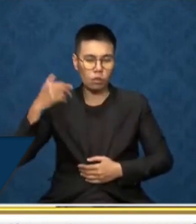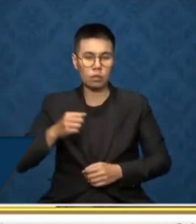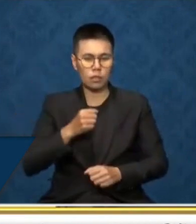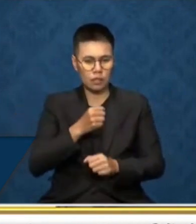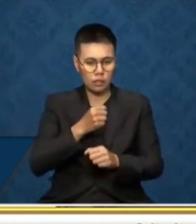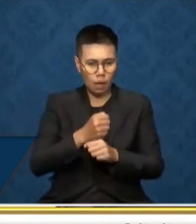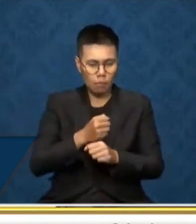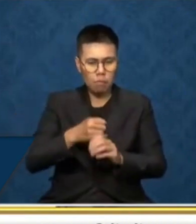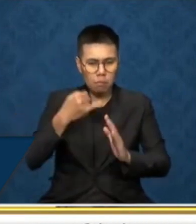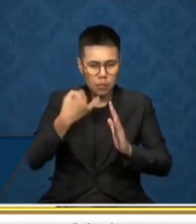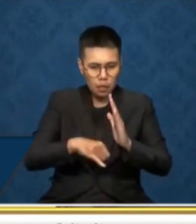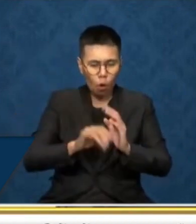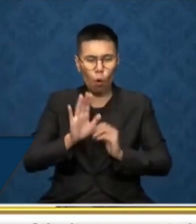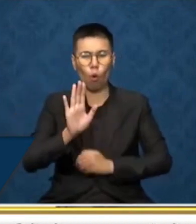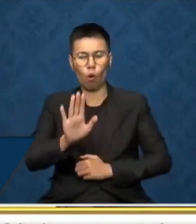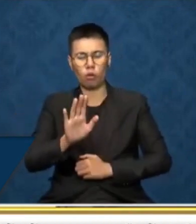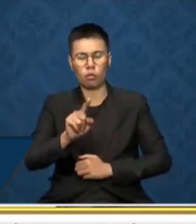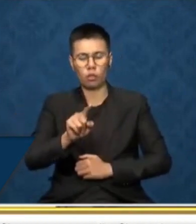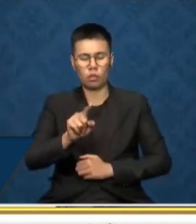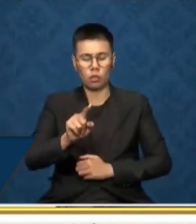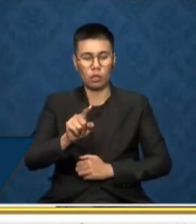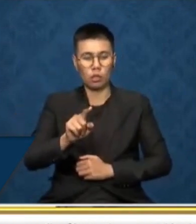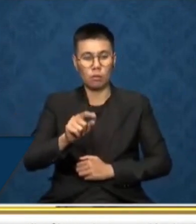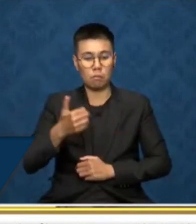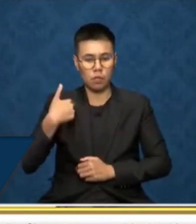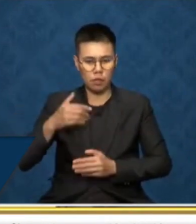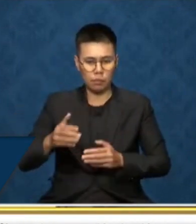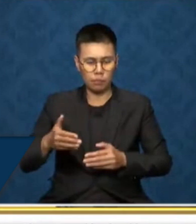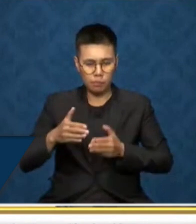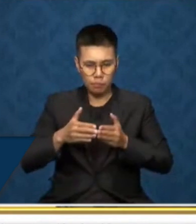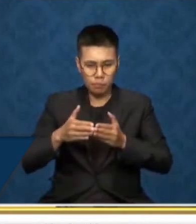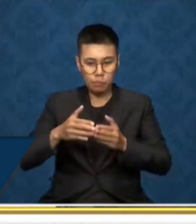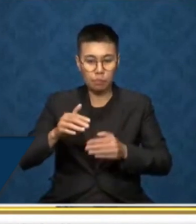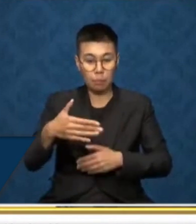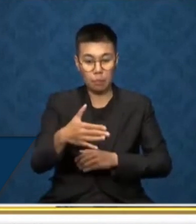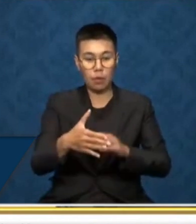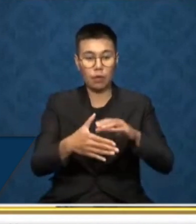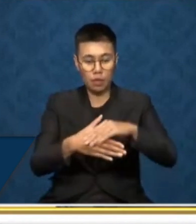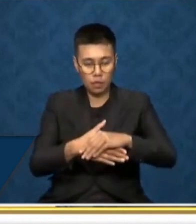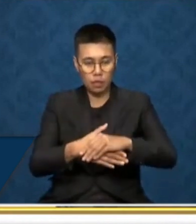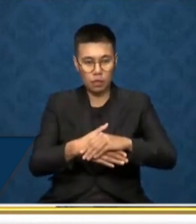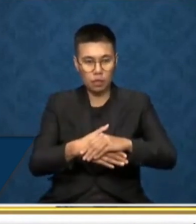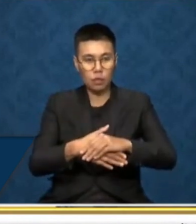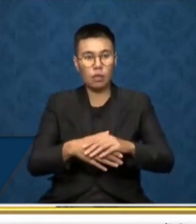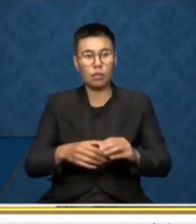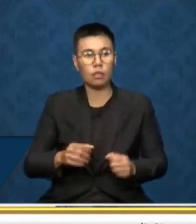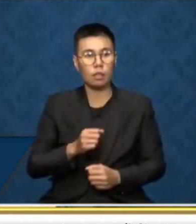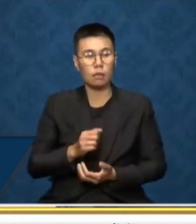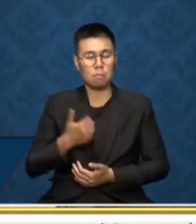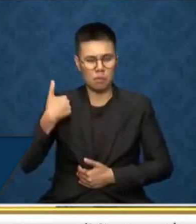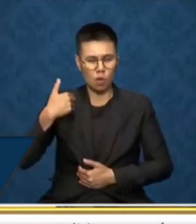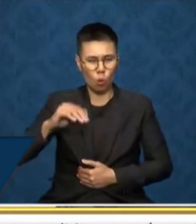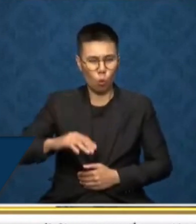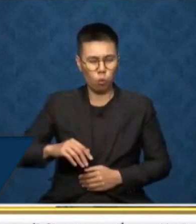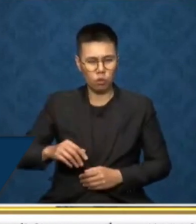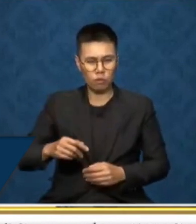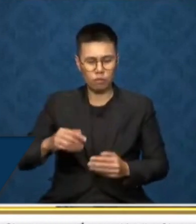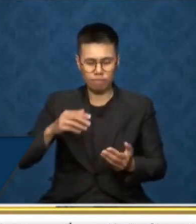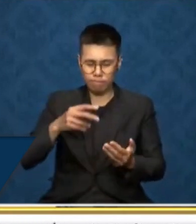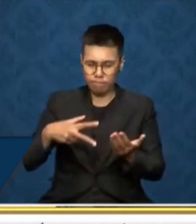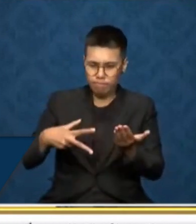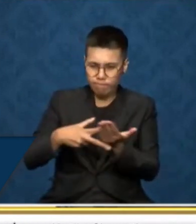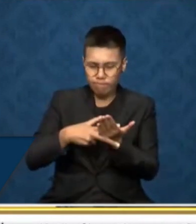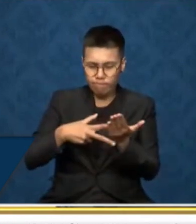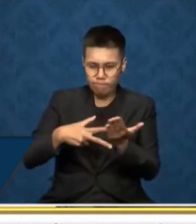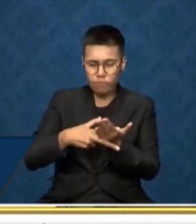ของพี่น้องชาวประมงที่ถูกตัดสินตัดสิทธิ์ต่างๆเนี่ยนะครับสูงมากอาจจะสูงที่สุดในโลกนี้ก็ว่าได้ครับท่านประธ